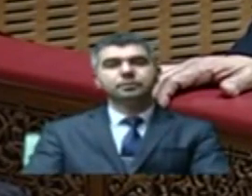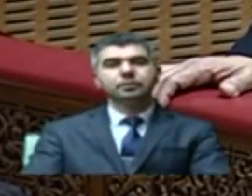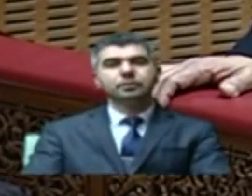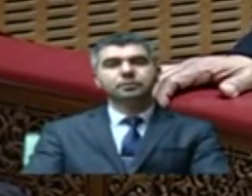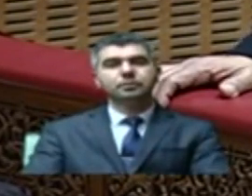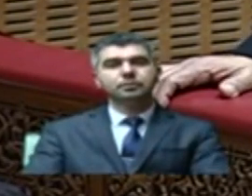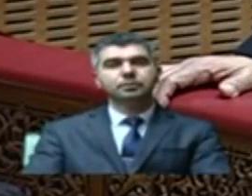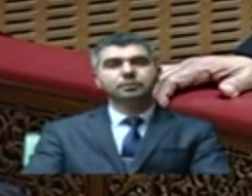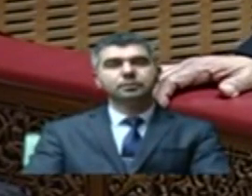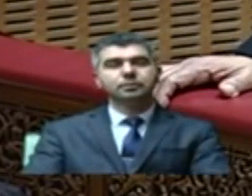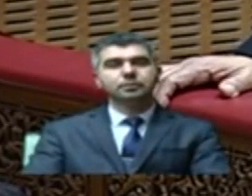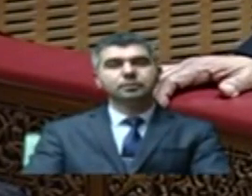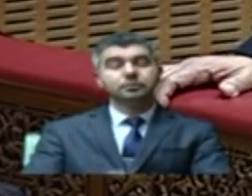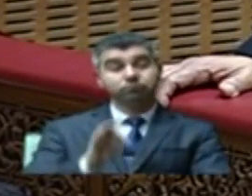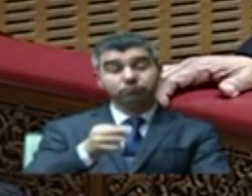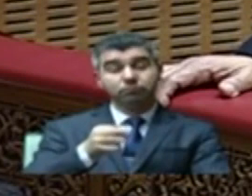طبعا